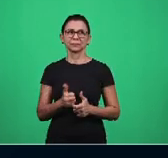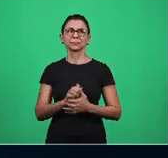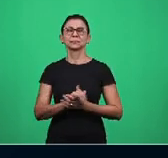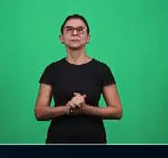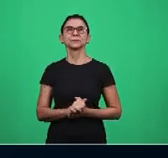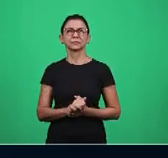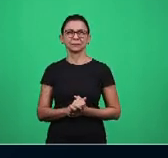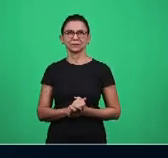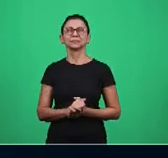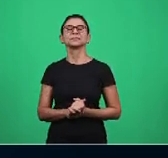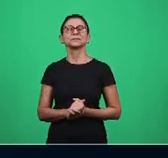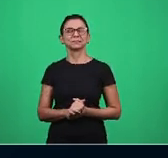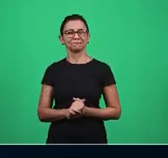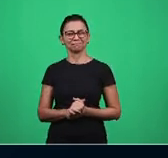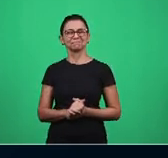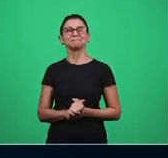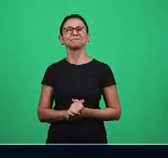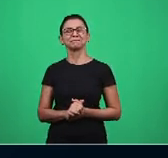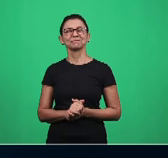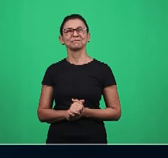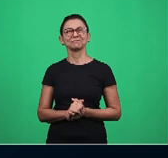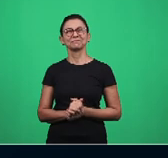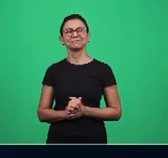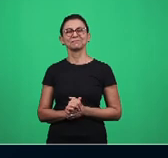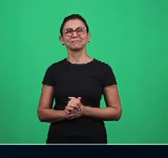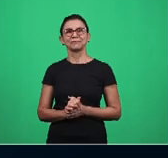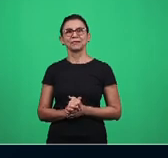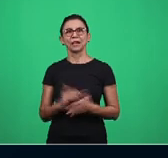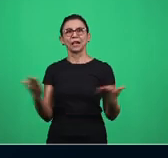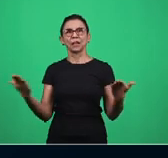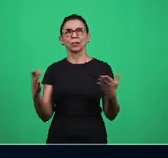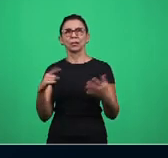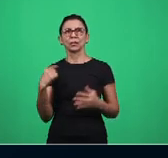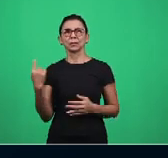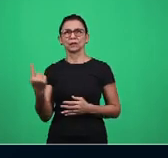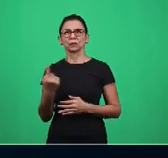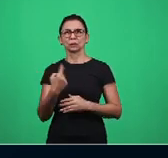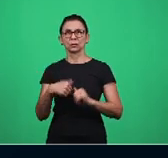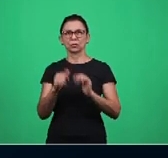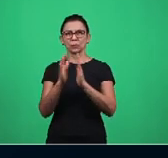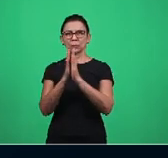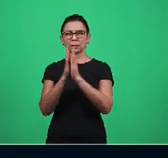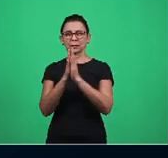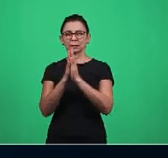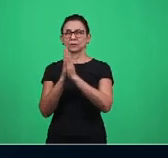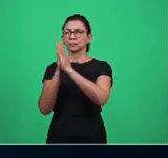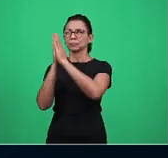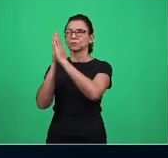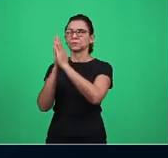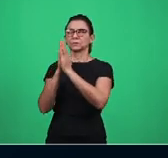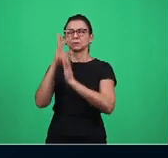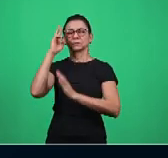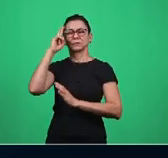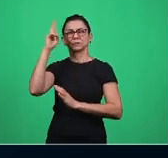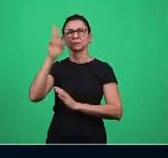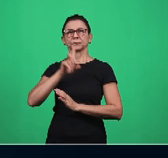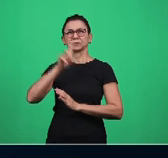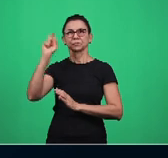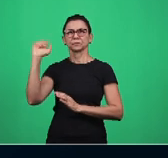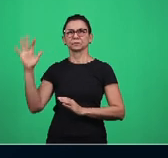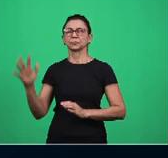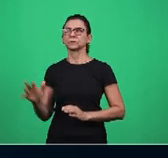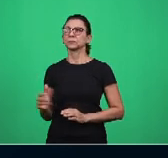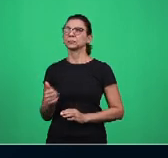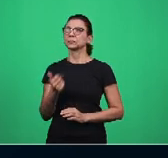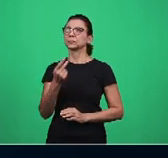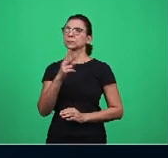Prions, Seigneur notre Dieu. Seigneur notre Dieu, nous prions en ce moment en faveur de tes serviteurs. Prends-le dans tes mains, préparons